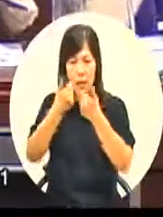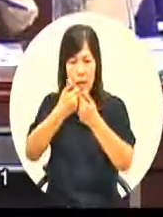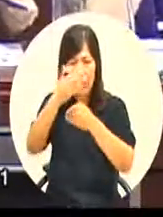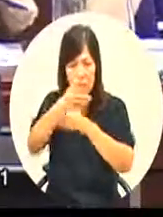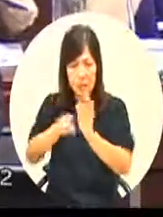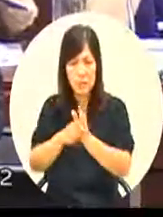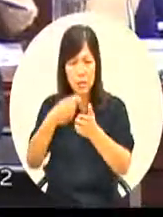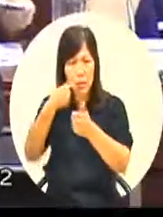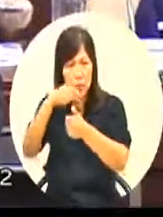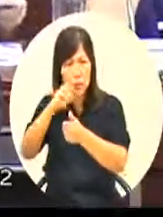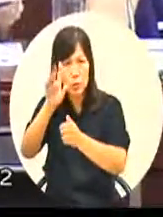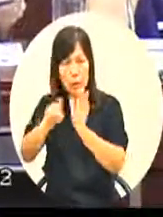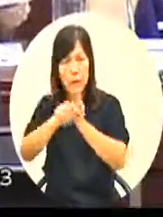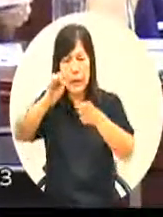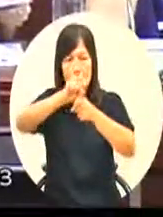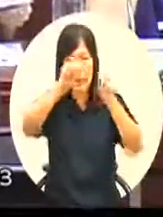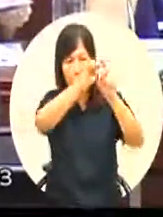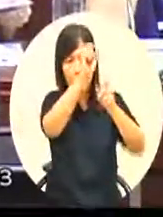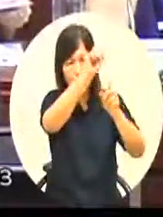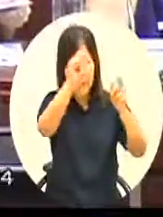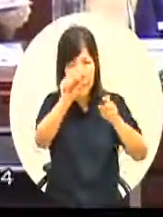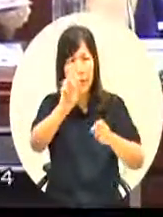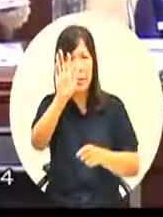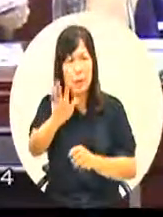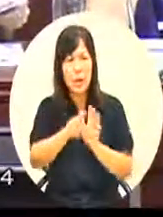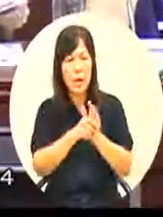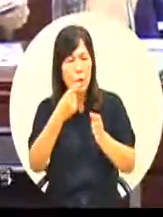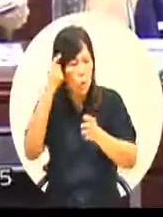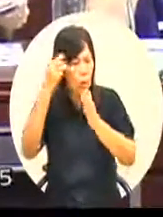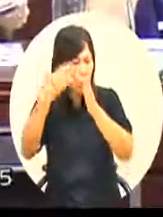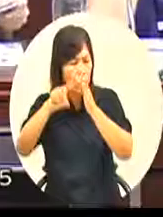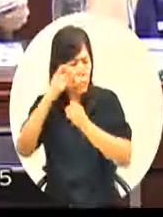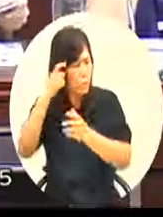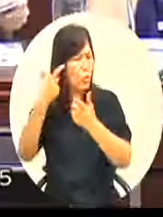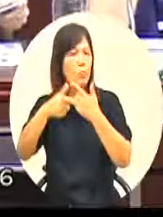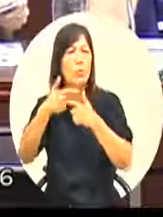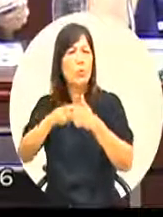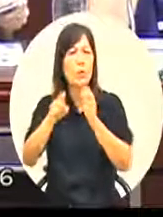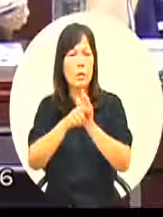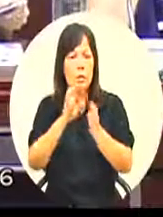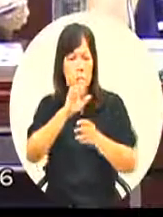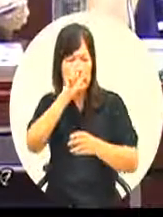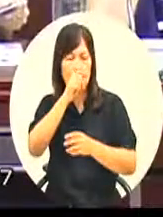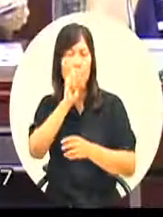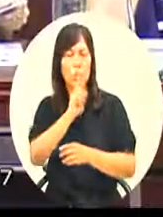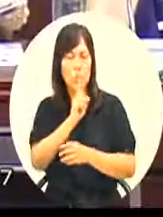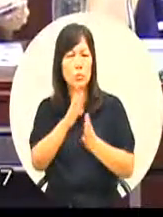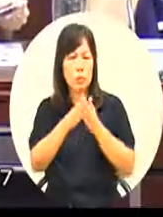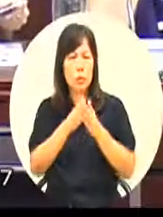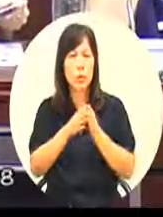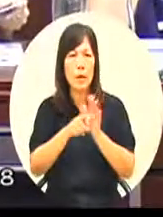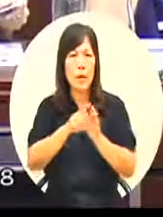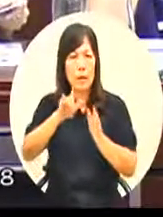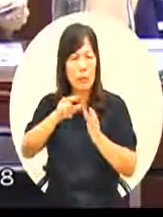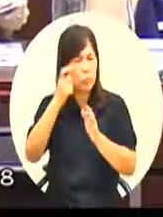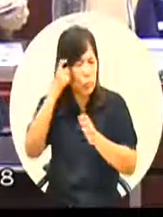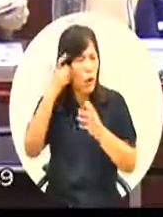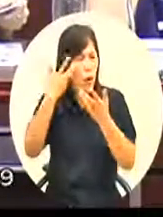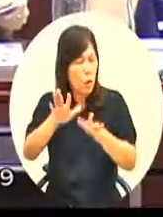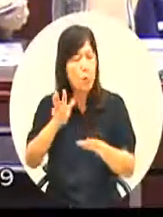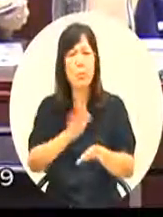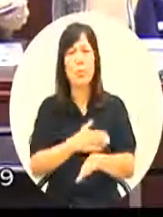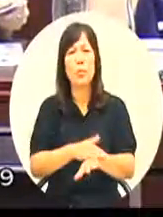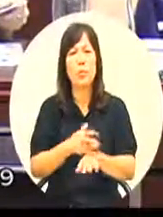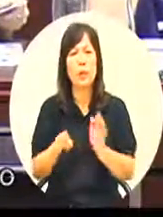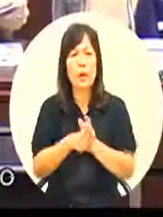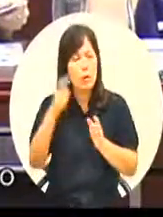加装了白板哦。当然学校会觉得这样是不妥，特别有人一反映意见，可是我想老师当时也没想那么多，他说这个比较